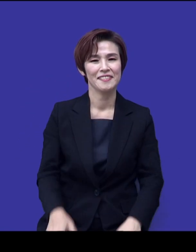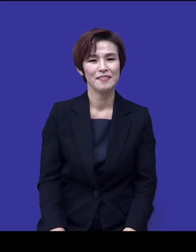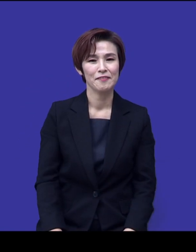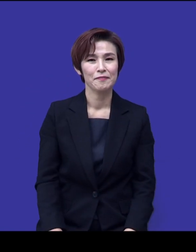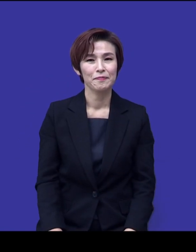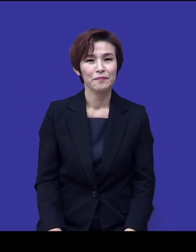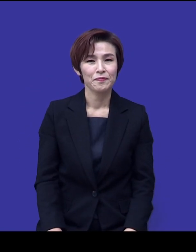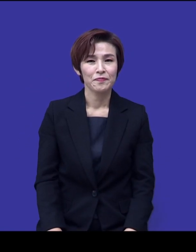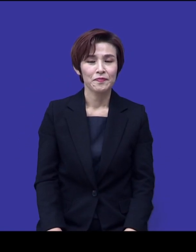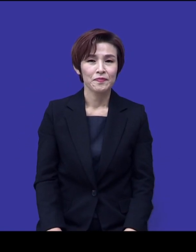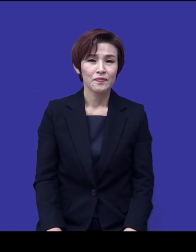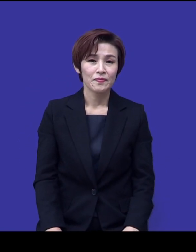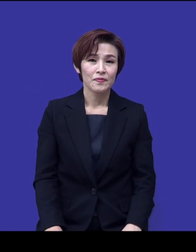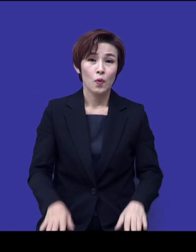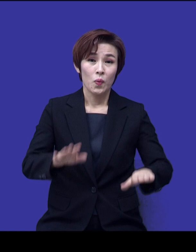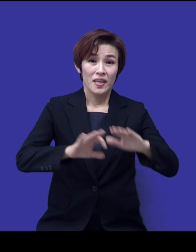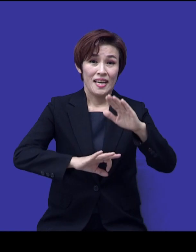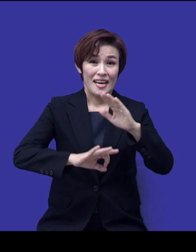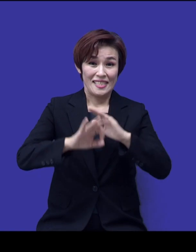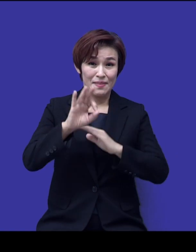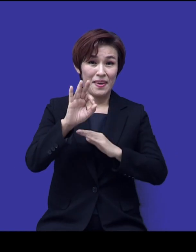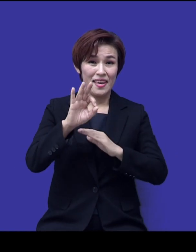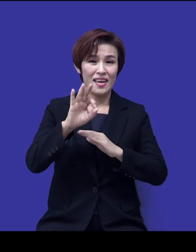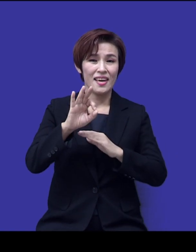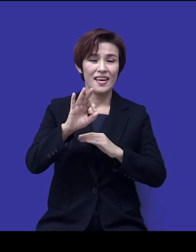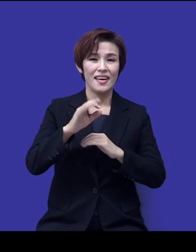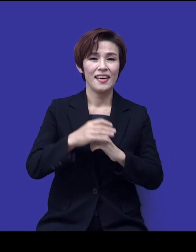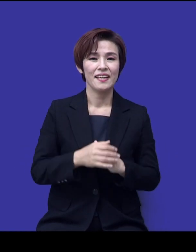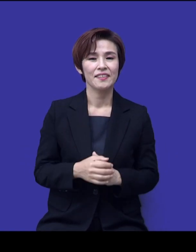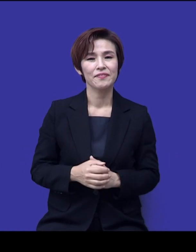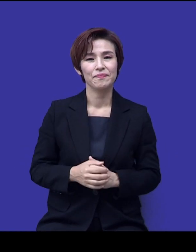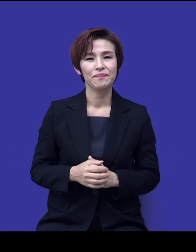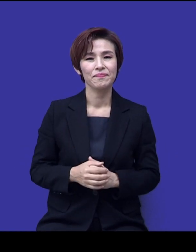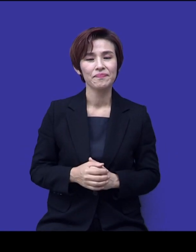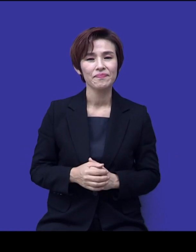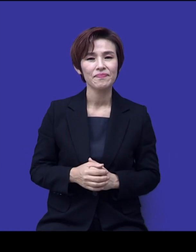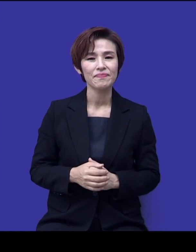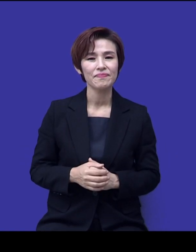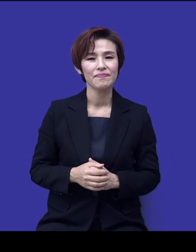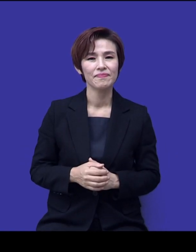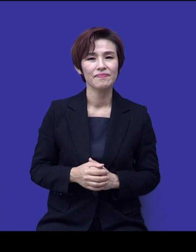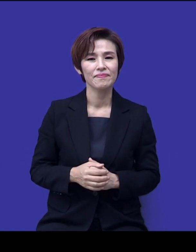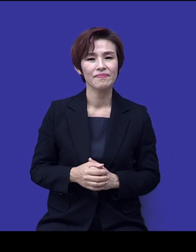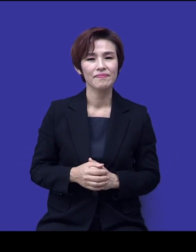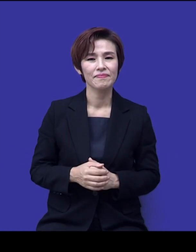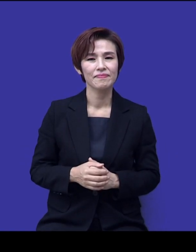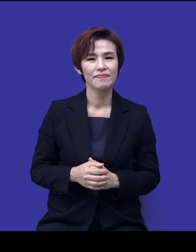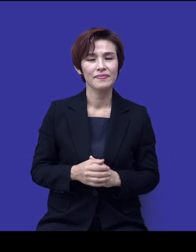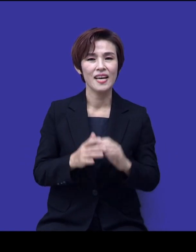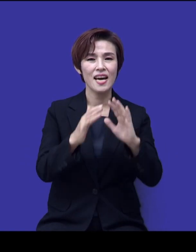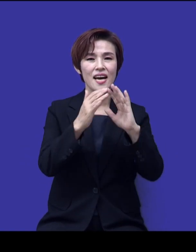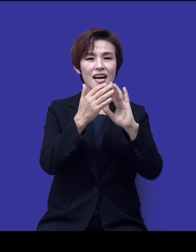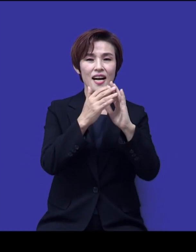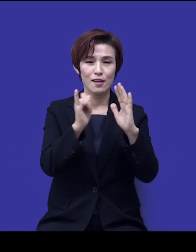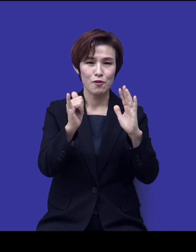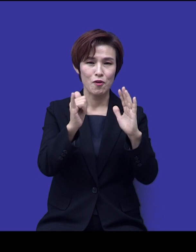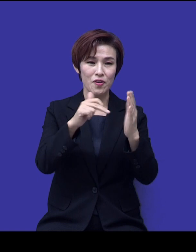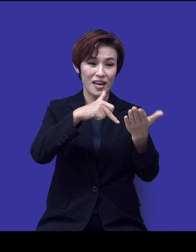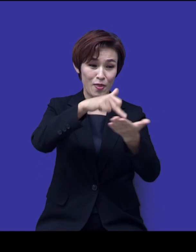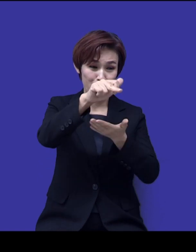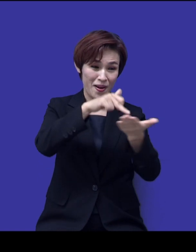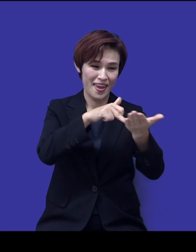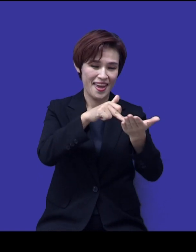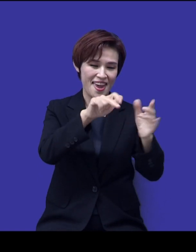저희 아침에요. 네. 저희 가족은 지금 막 다부분에 흩어져 있거든요. 네네. 이런 이야기를 다 가족 단톡방에 써놨어요. 오늘 네.